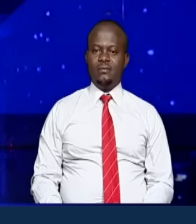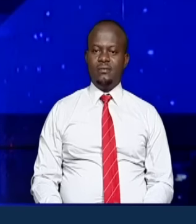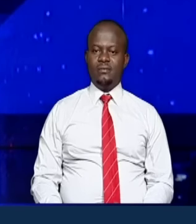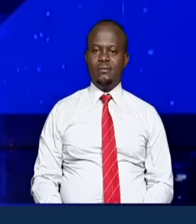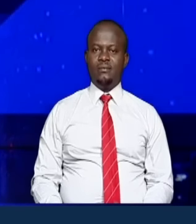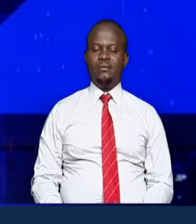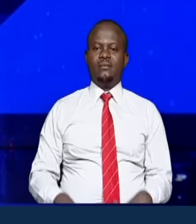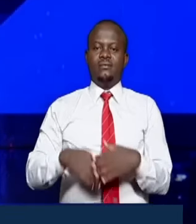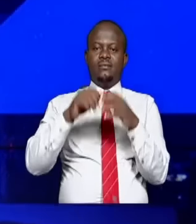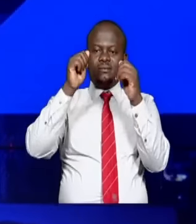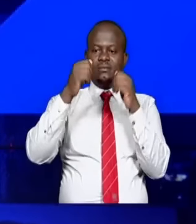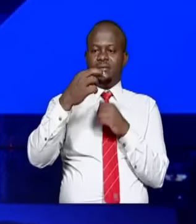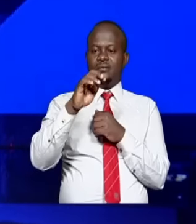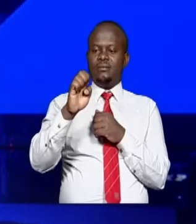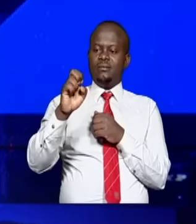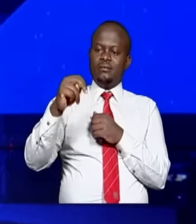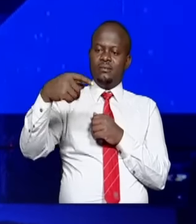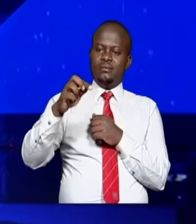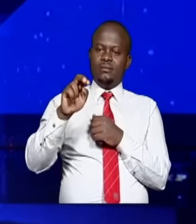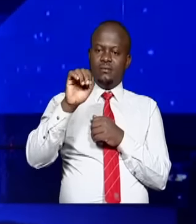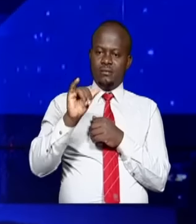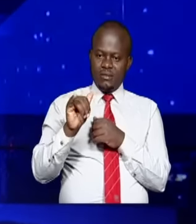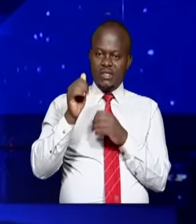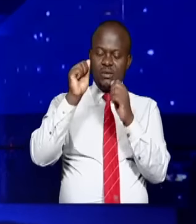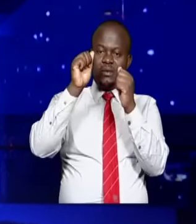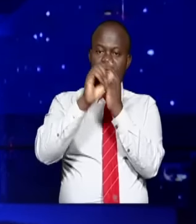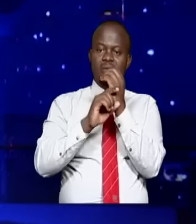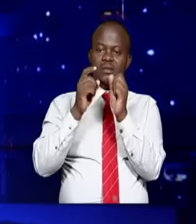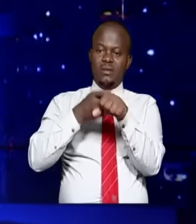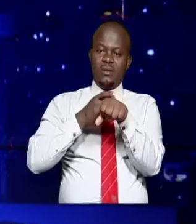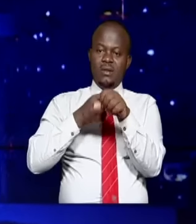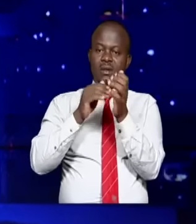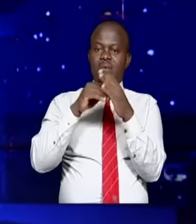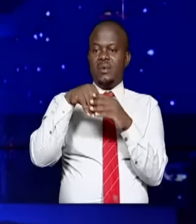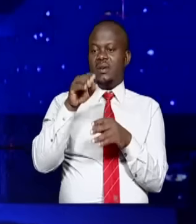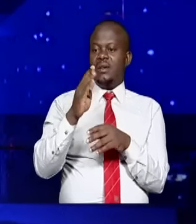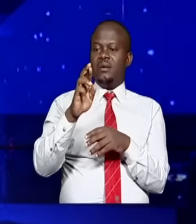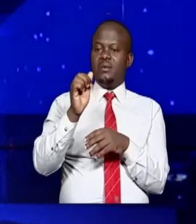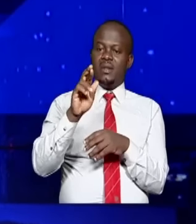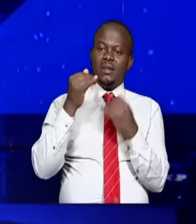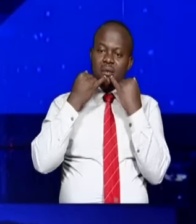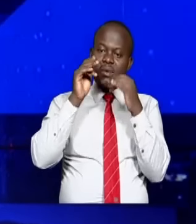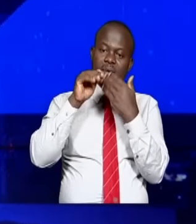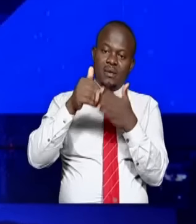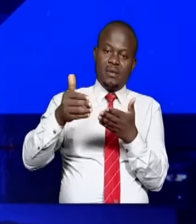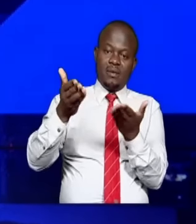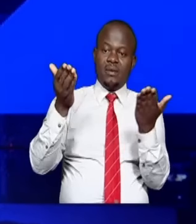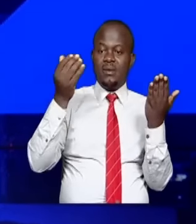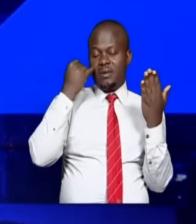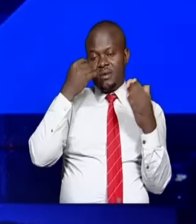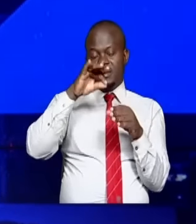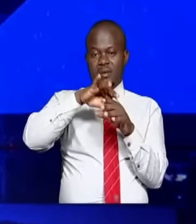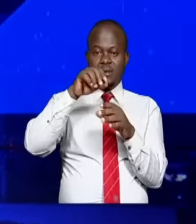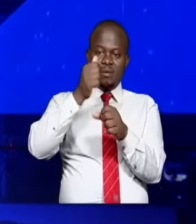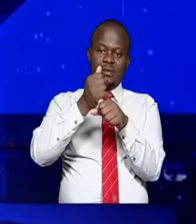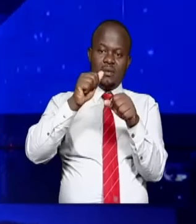Naho umukandida w'ishyaka Green Party Frank Habineza wiyamamarije mu turere twa Musanze na Burera akaba yabwiye abaturage baho ko nawe baramutora agomba gukora